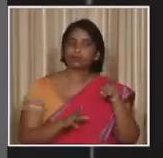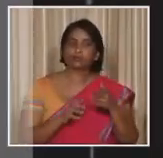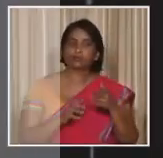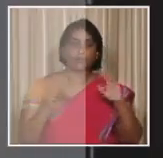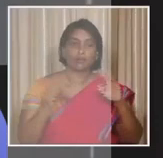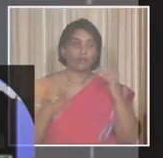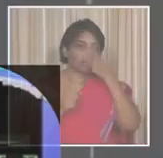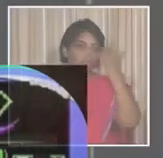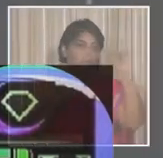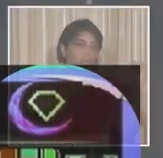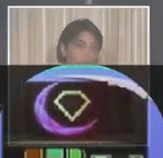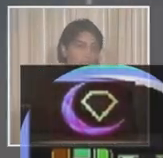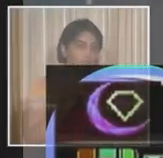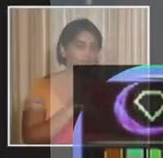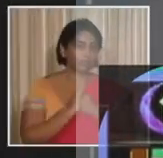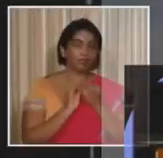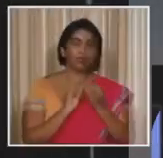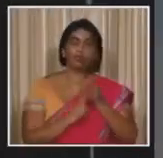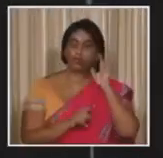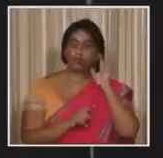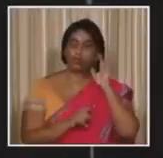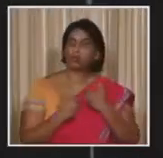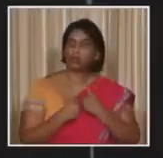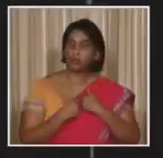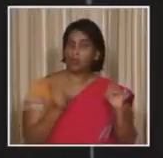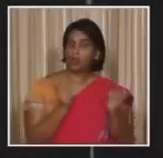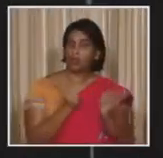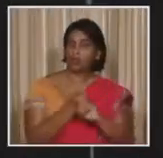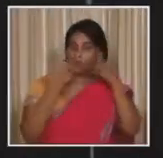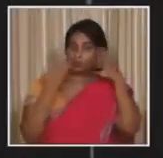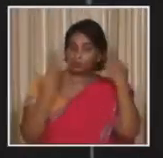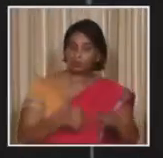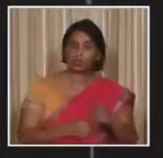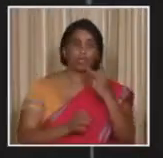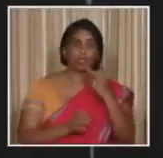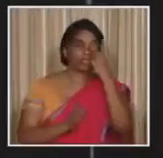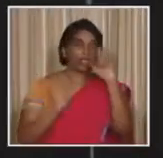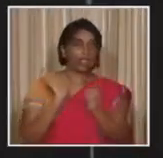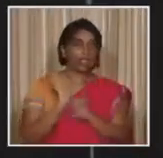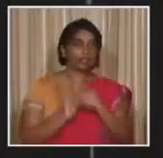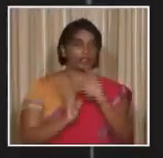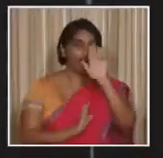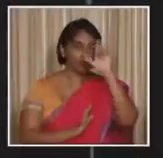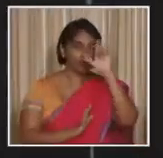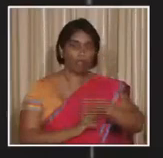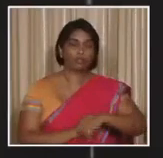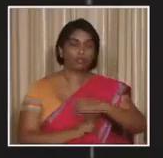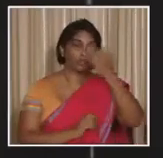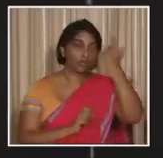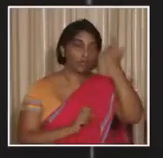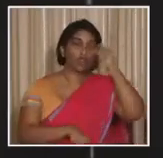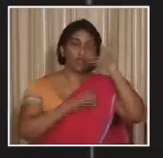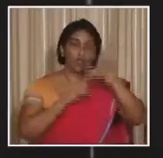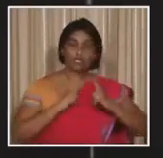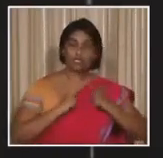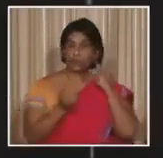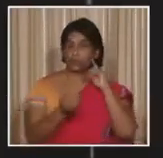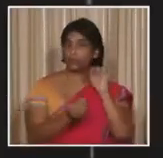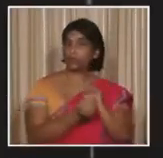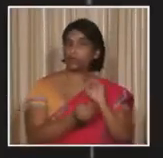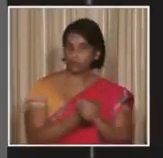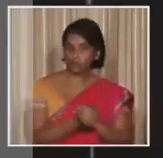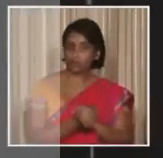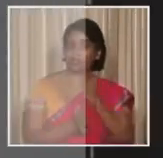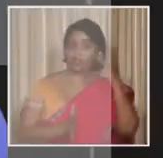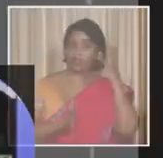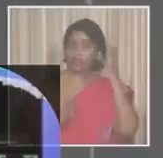කියලා මේ අවස්ථාවේ මම ඉල්ලා සිටිනවා. අවසාන වශයෙන් සමූල ඝාතනය ගැන කියනකොට ගරු සභාපතිතුමනි, අපි මේ යුද්ධය අවසන් කළේ 295,000